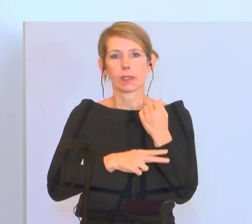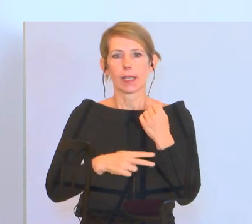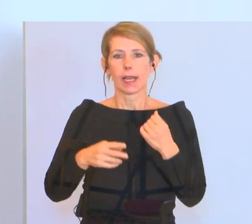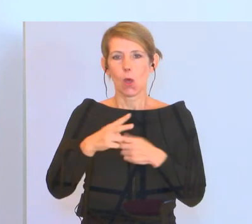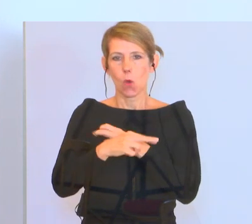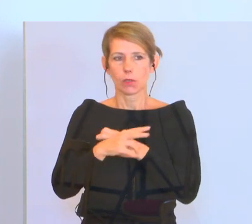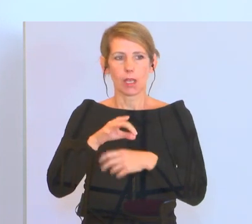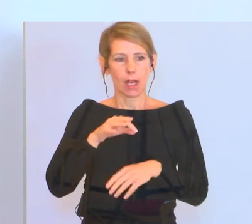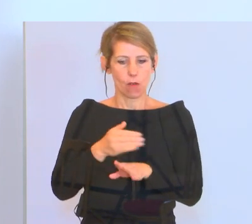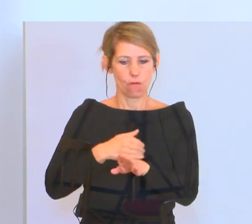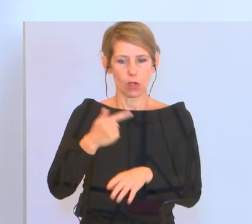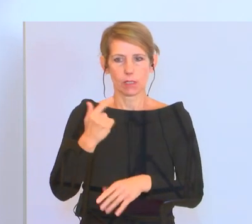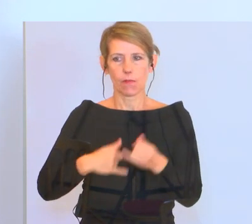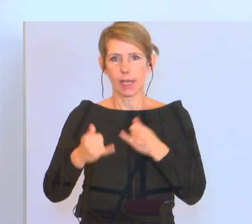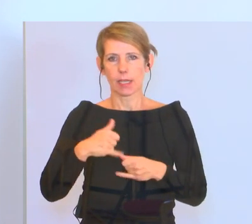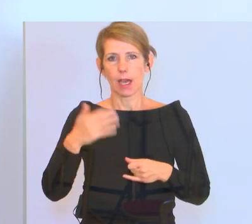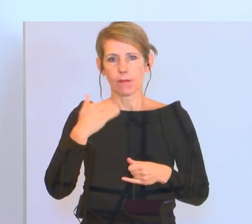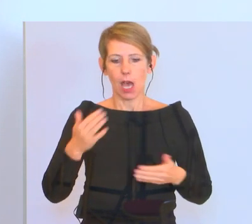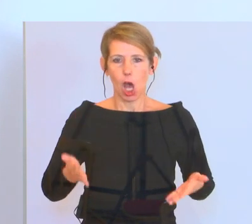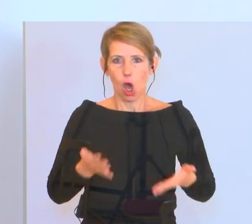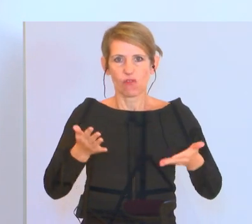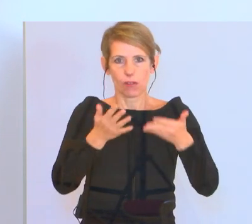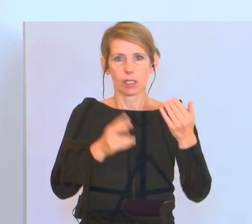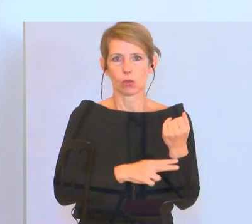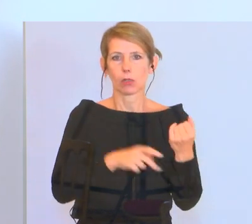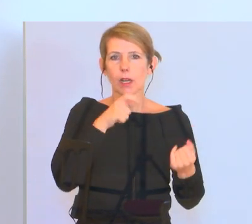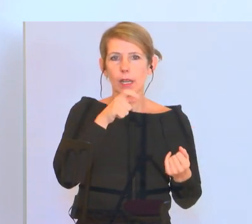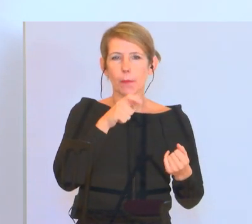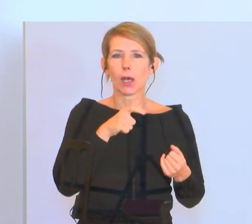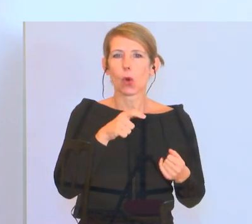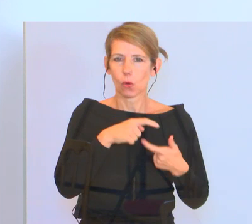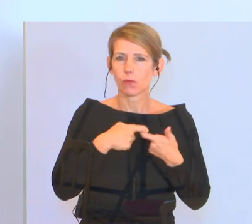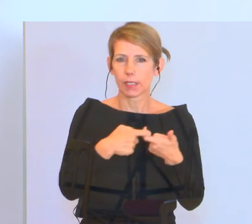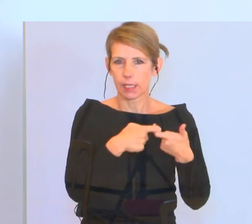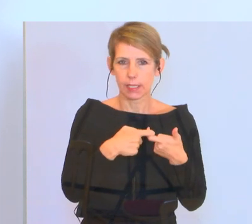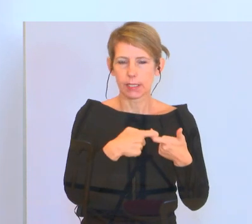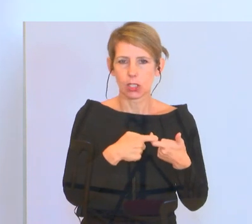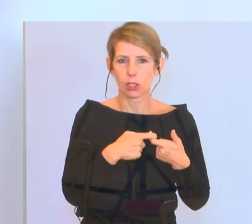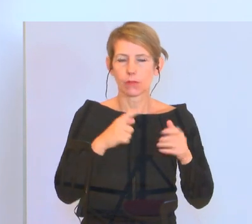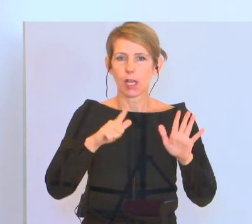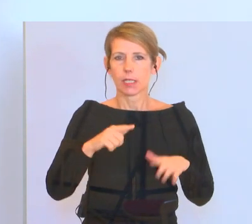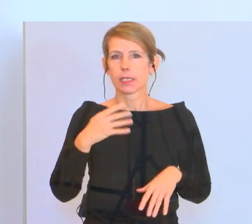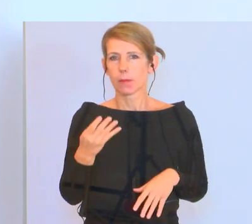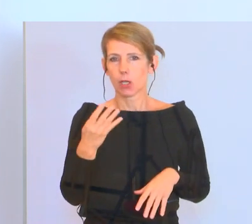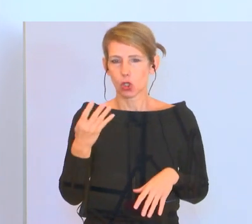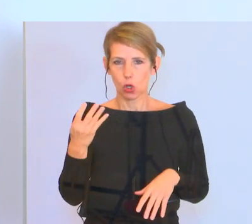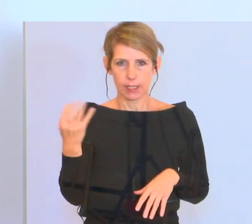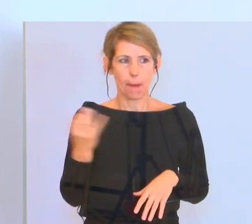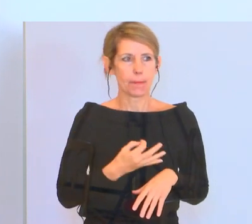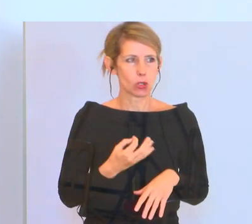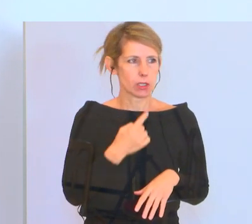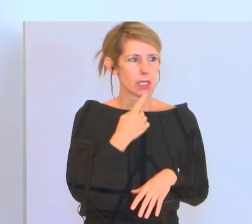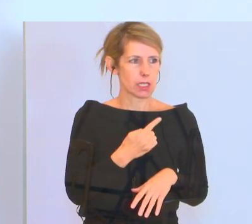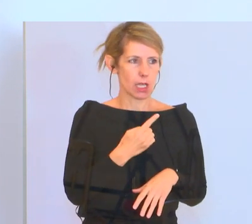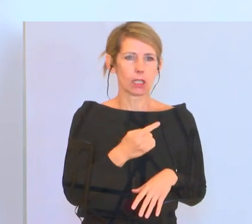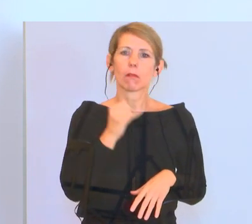2 Jahren war die Aufwertung des Lehrberufs in der Gesellschaft. Sage und schreibe, 97% der Betriebe stimmen auf die